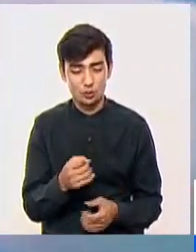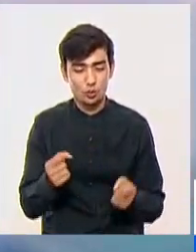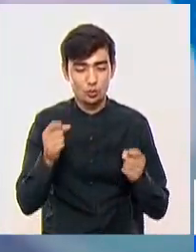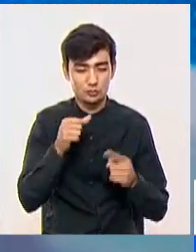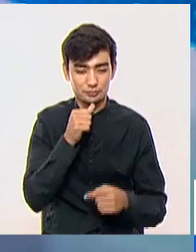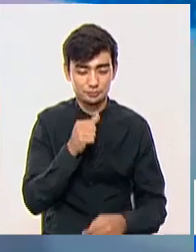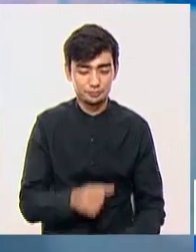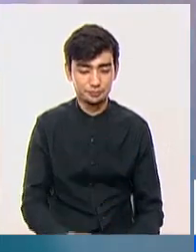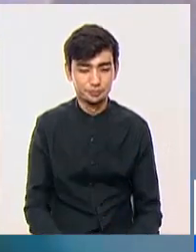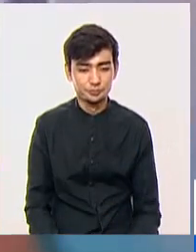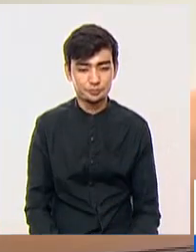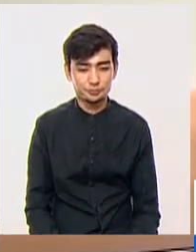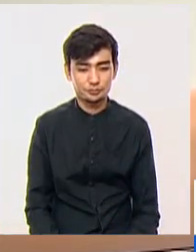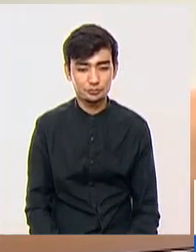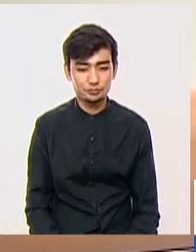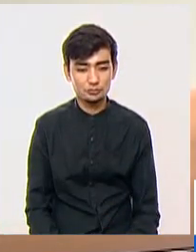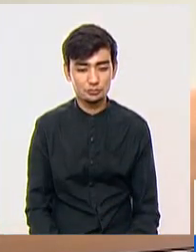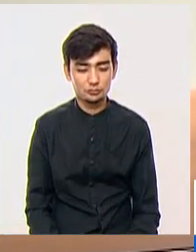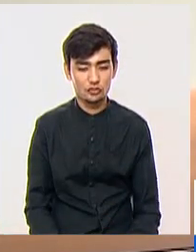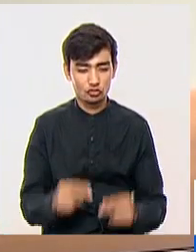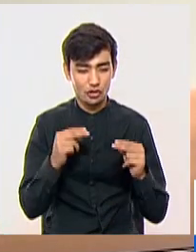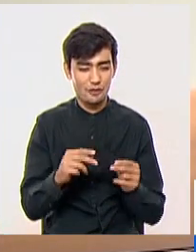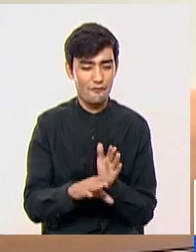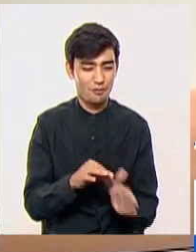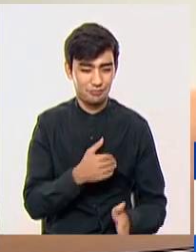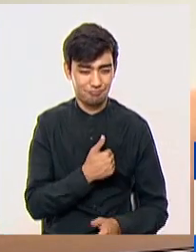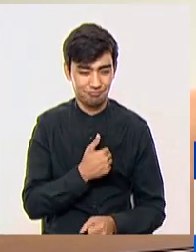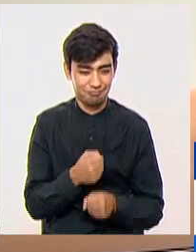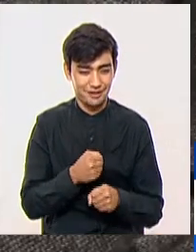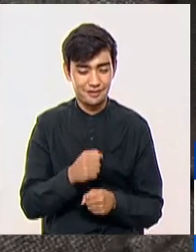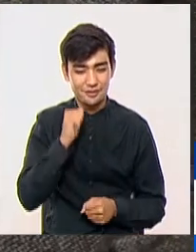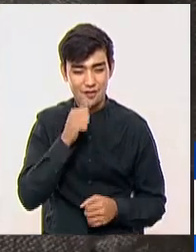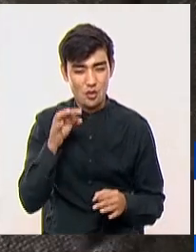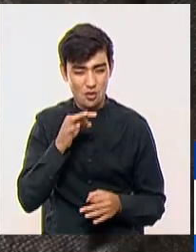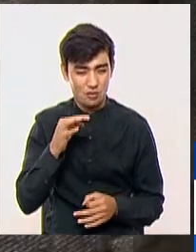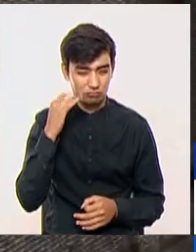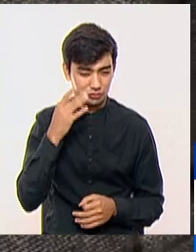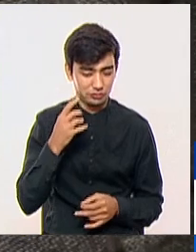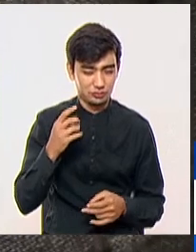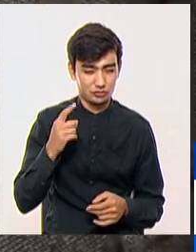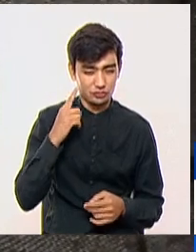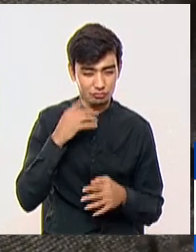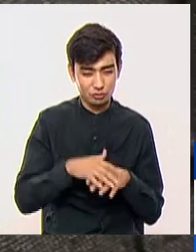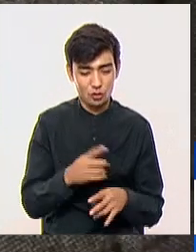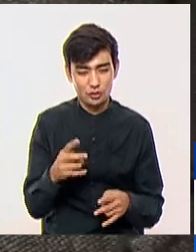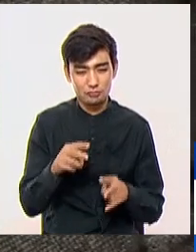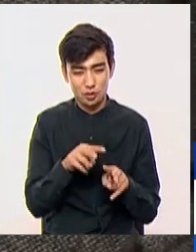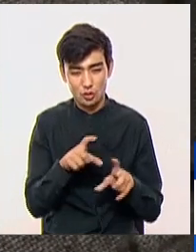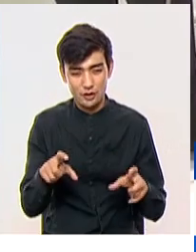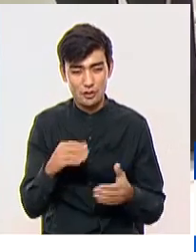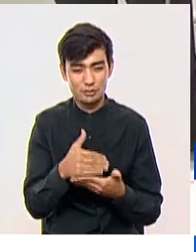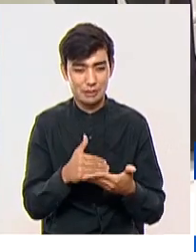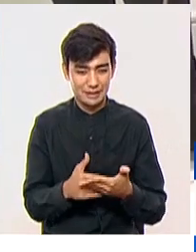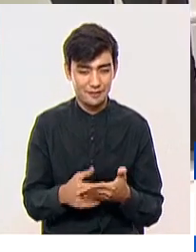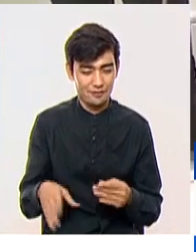біліп қайтқан еді. Әділ сайлау өткізу мақсатында ел ертеңі қоғамдық қоры сайлауға белсенділік танытқандарды бақылаушылар қатарына